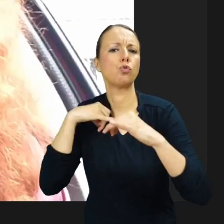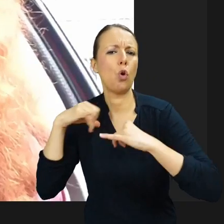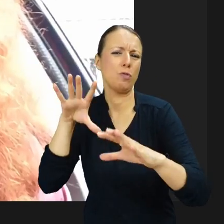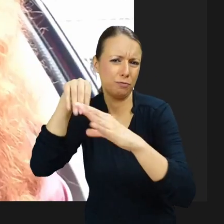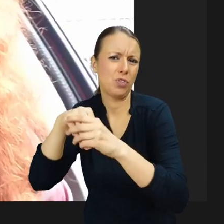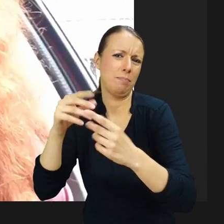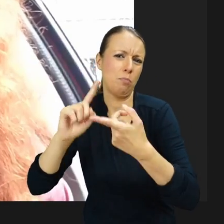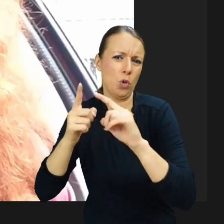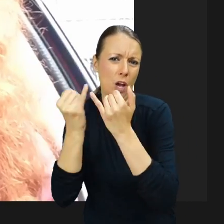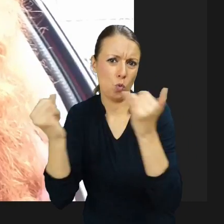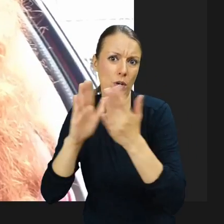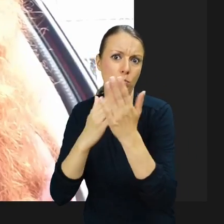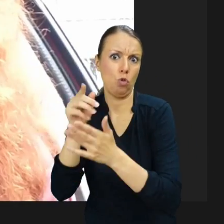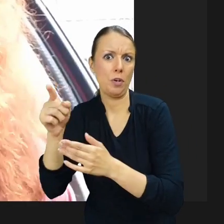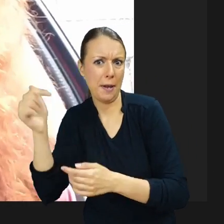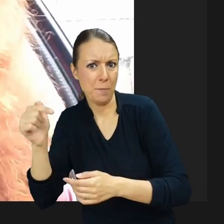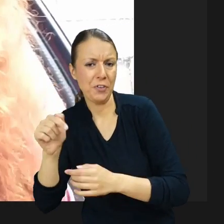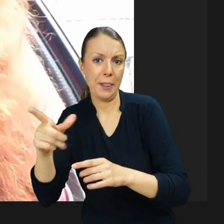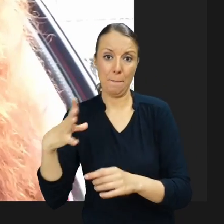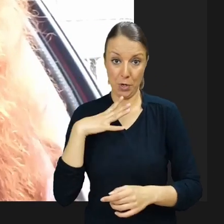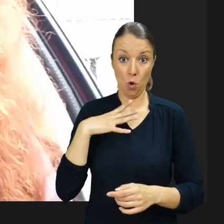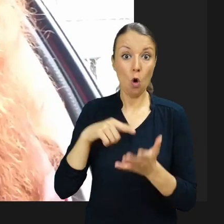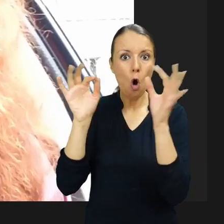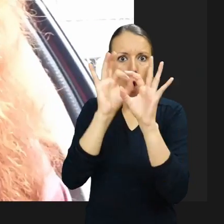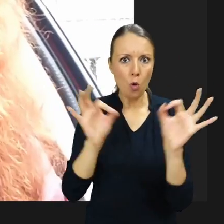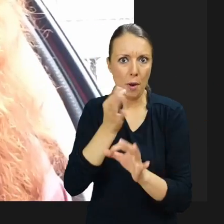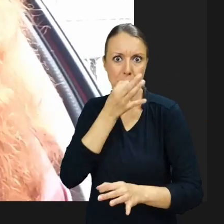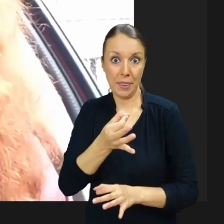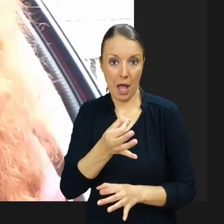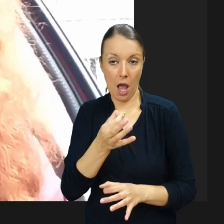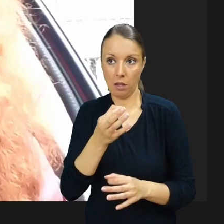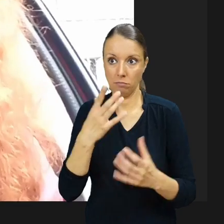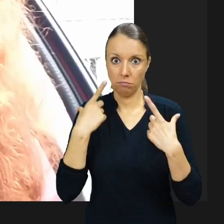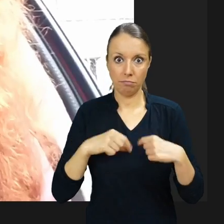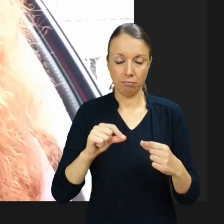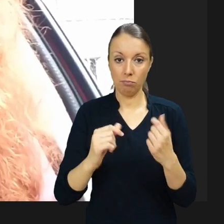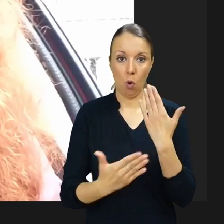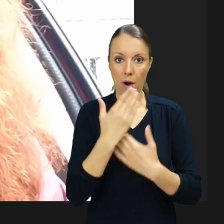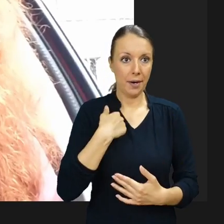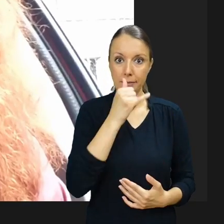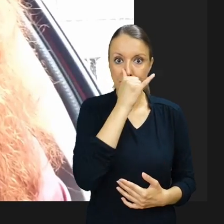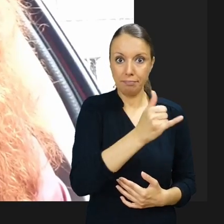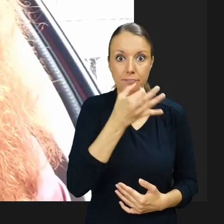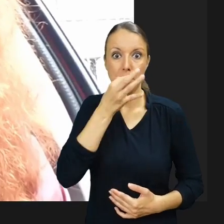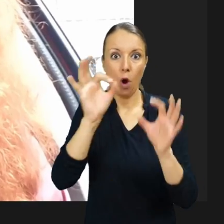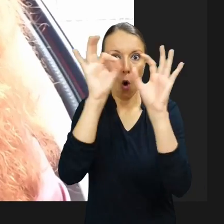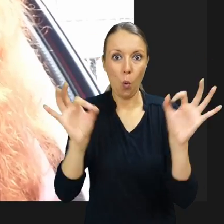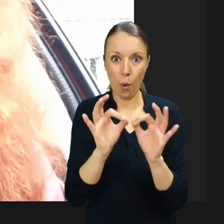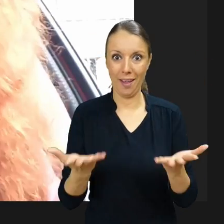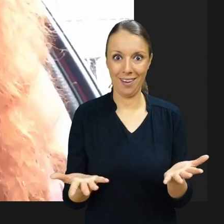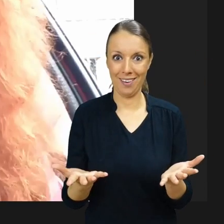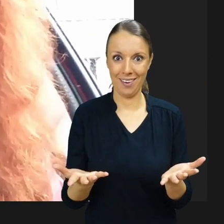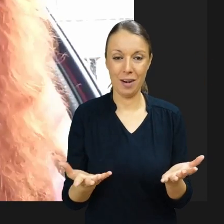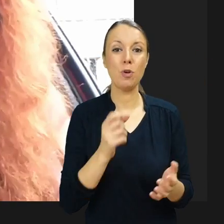Rozumiemy się. Ja się dowiaduję, że już takich pytań się nie zadaje. ponieważ jest ustawa o dostępie do informacji publicznej i